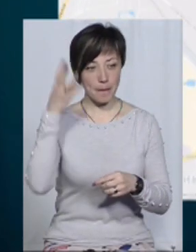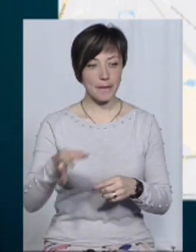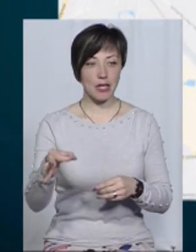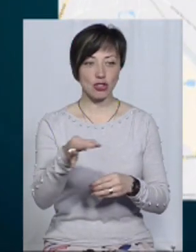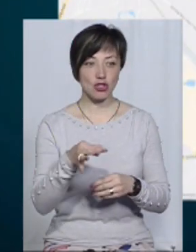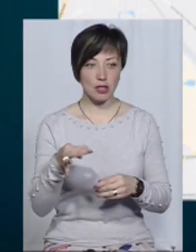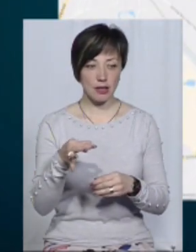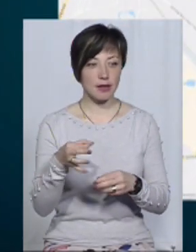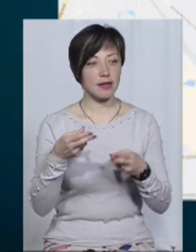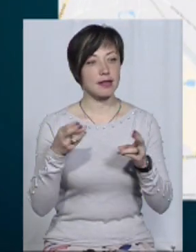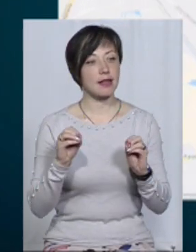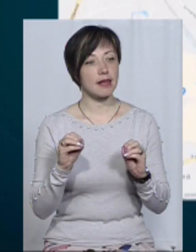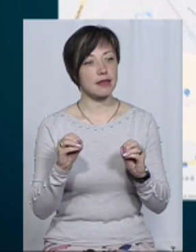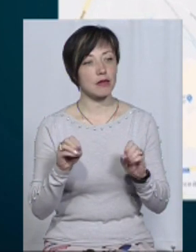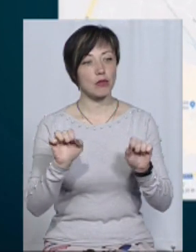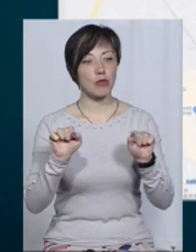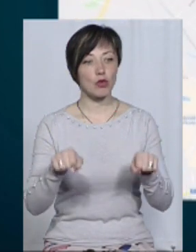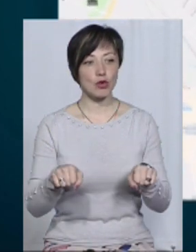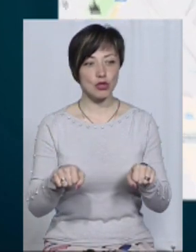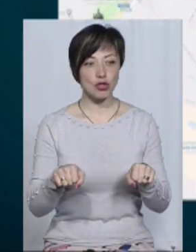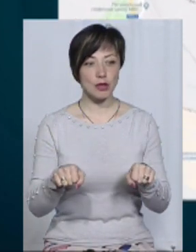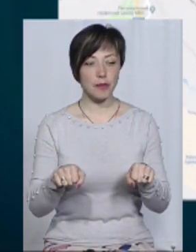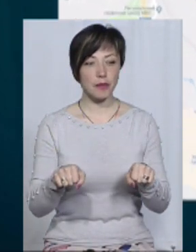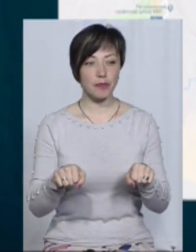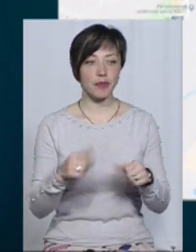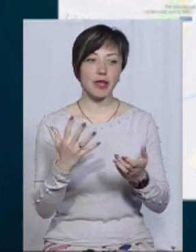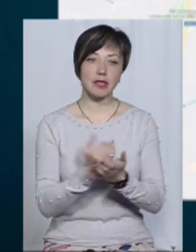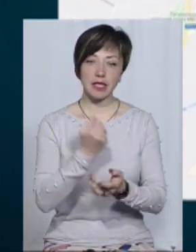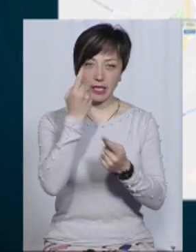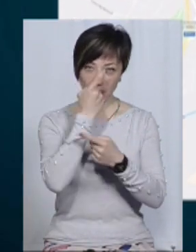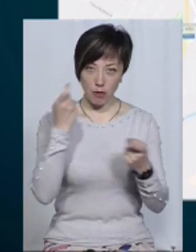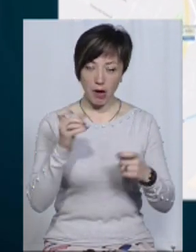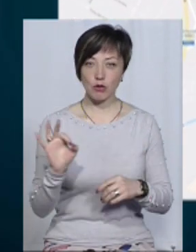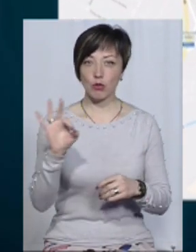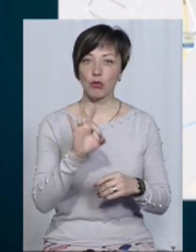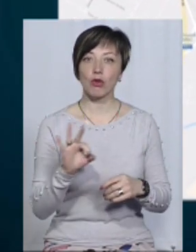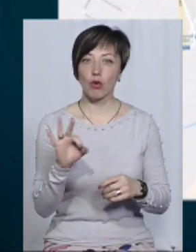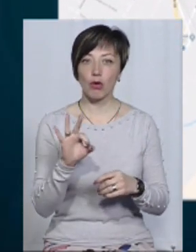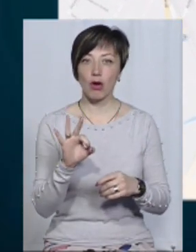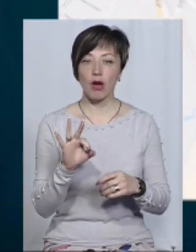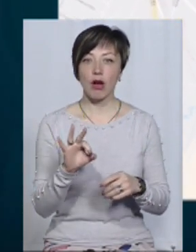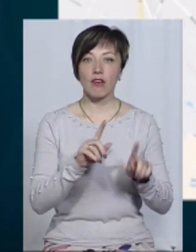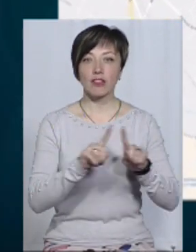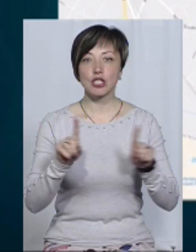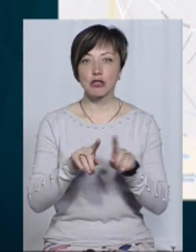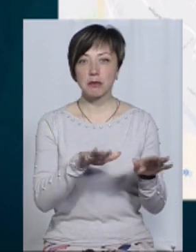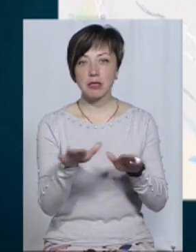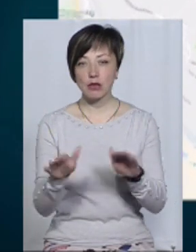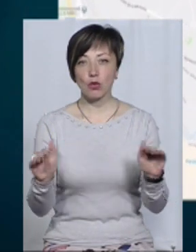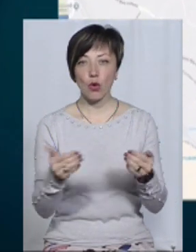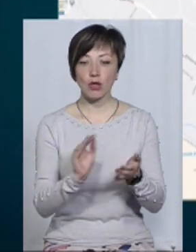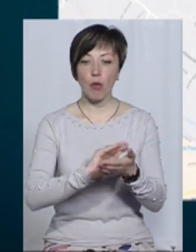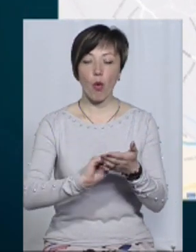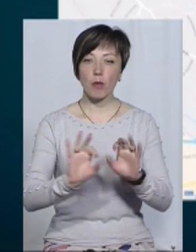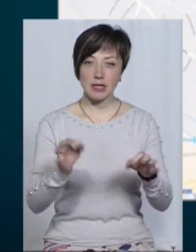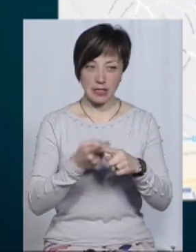Хмельниччини, де можна знайти інформацію про визначені місця з коротким описом.